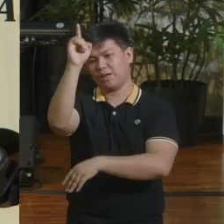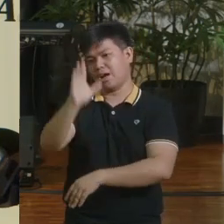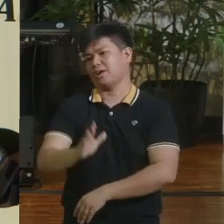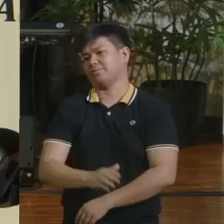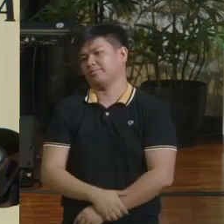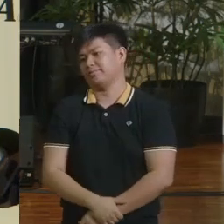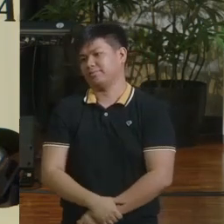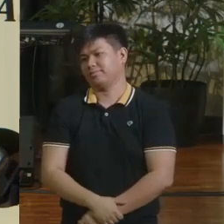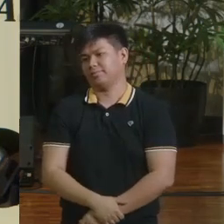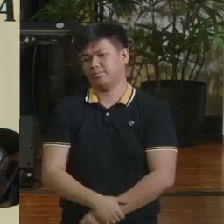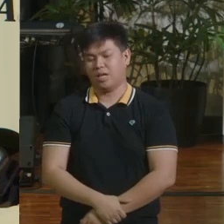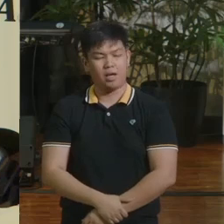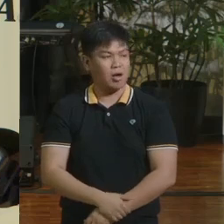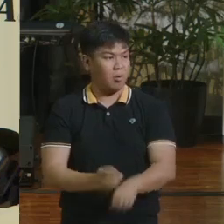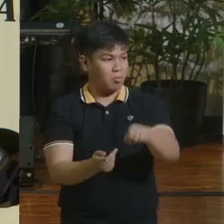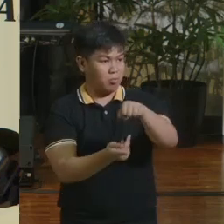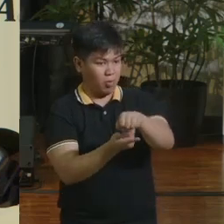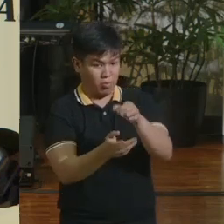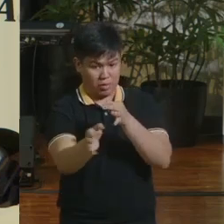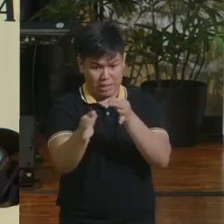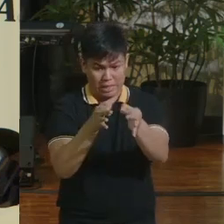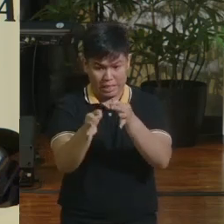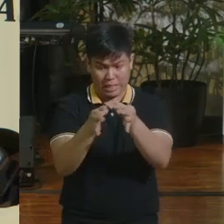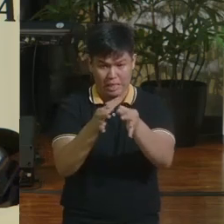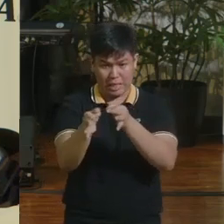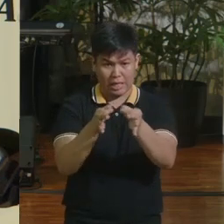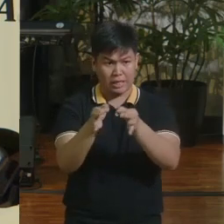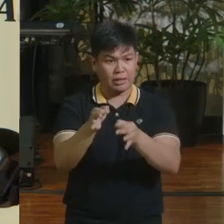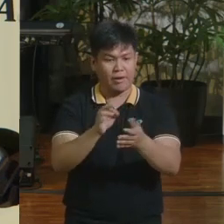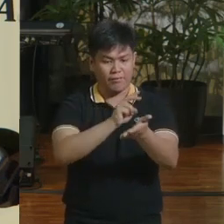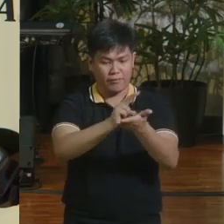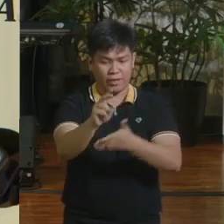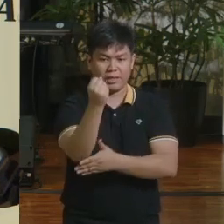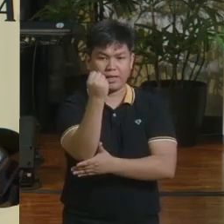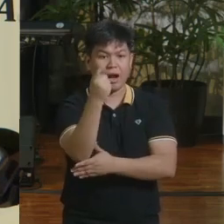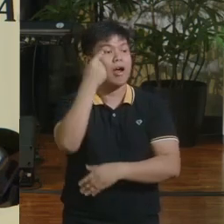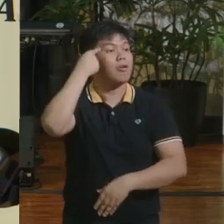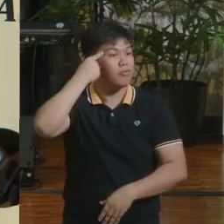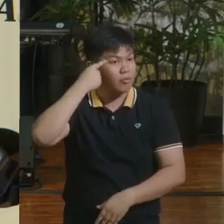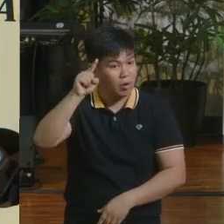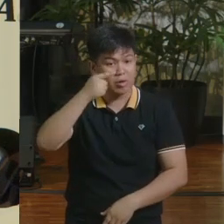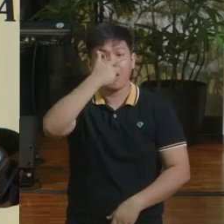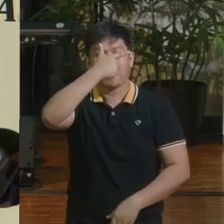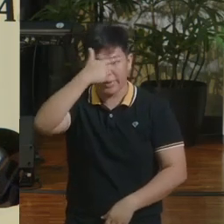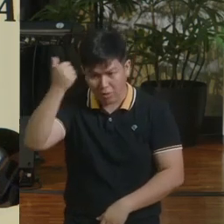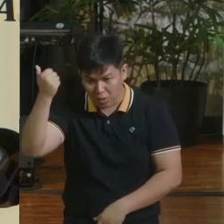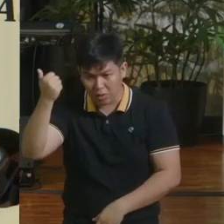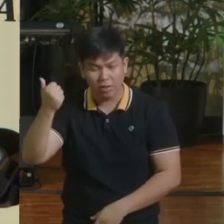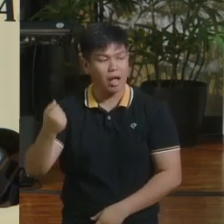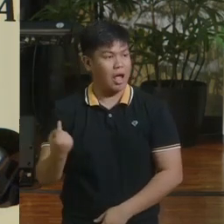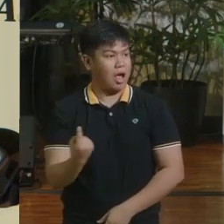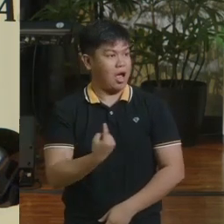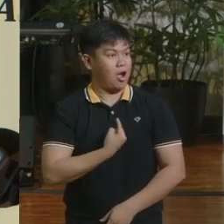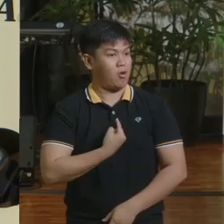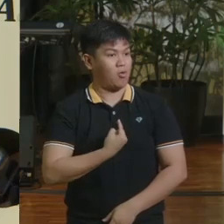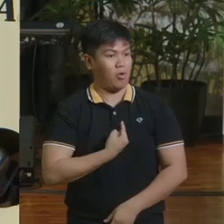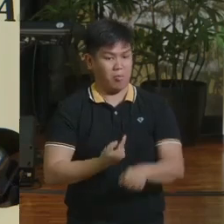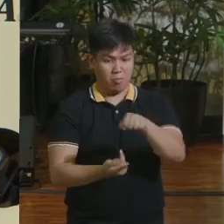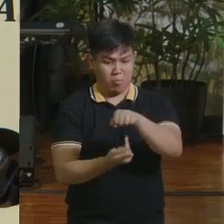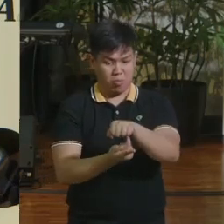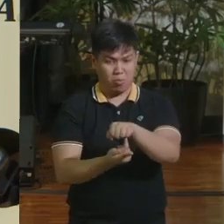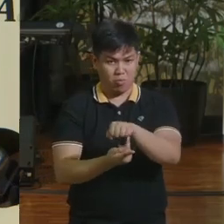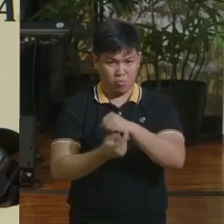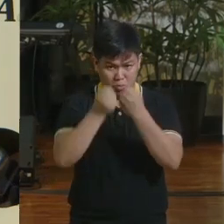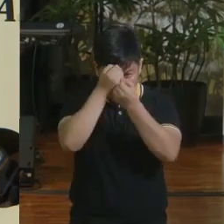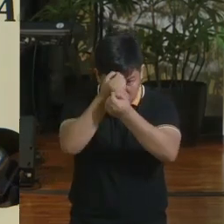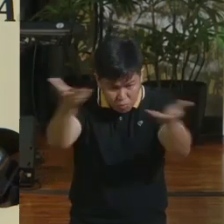At pinapaliwanag niya kung bakit niya sinabi yun. Kaya sinabi niya sa verse 11, "For, because I would have you